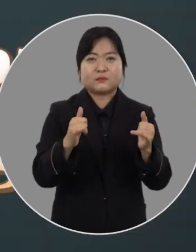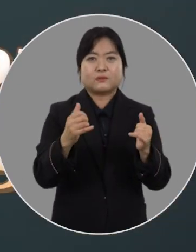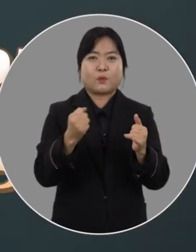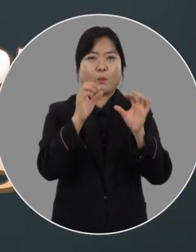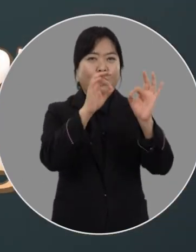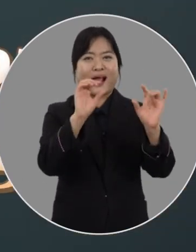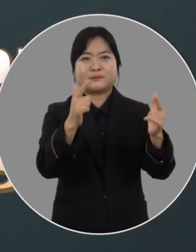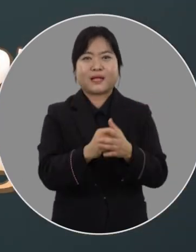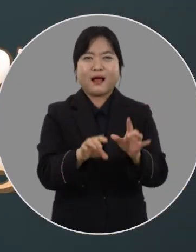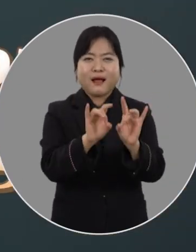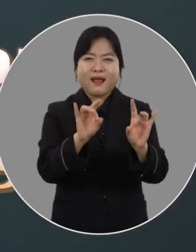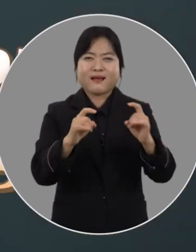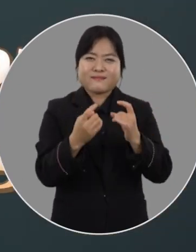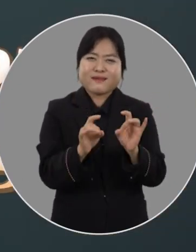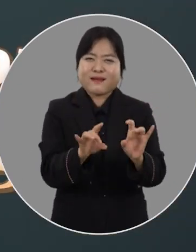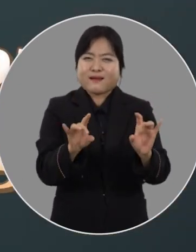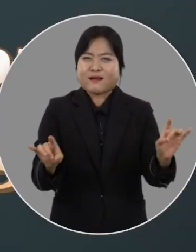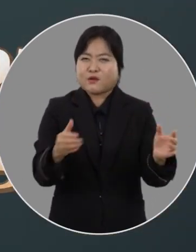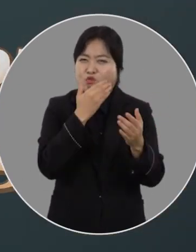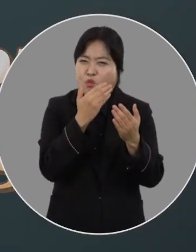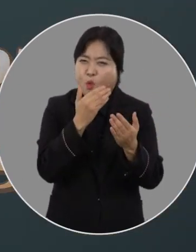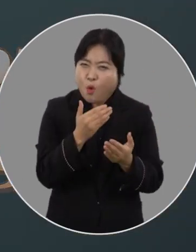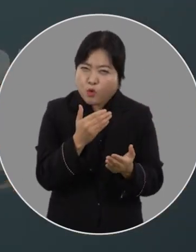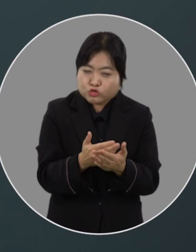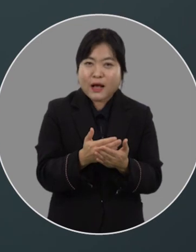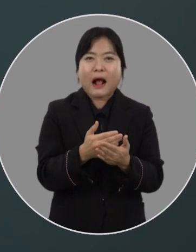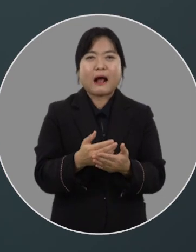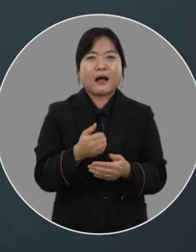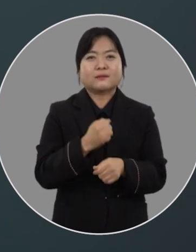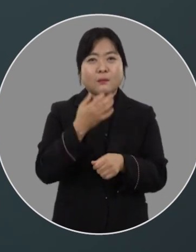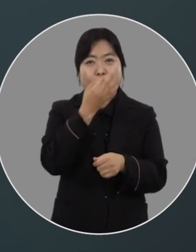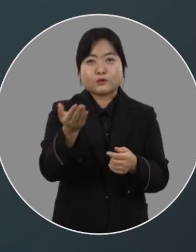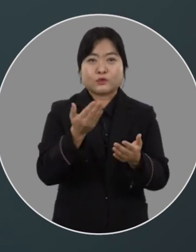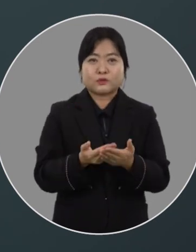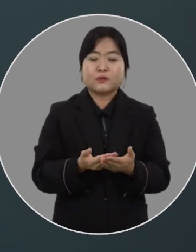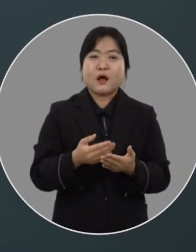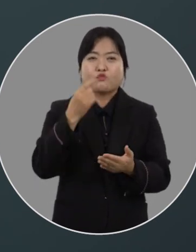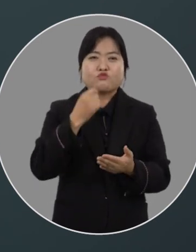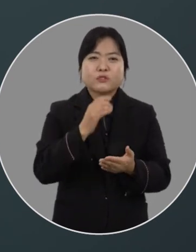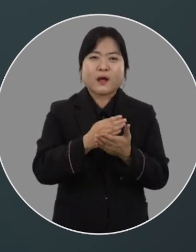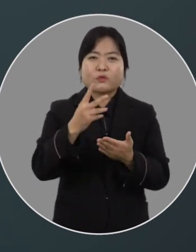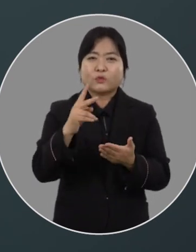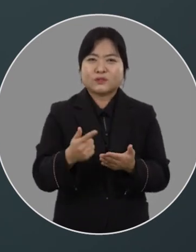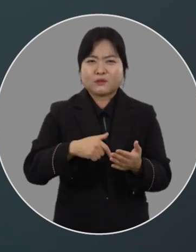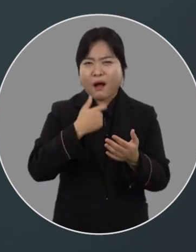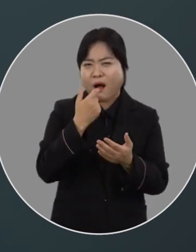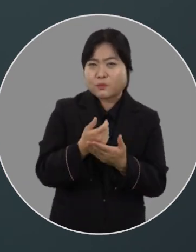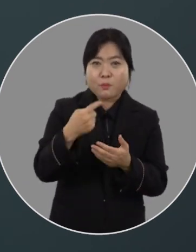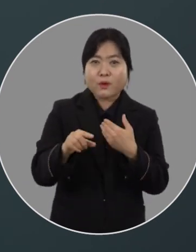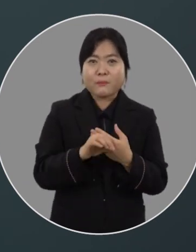아닙니다. 하나하나의 개인들이 얼마나 소중한지를 보여주셨고 제가 울지마 톤즈에서 너무 감명 깊게 보았던